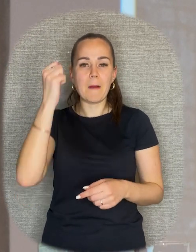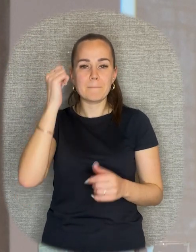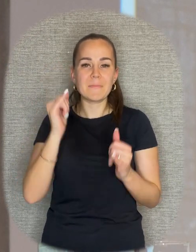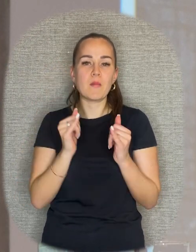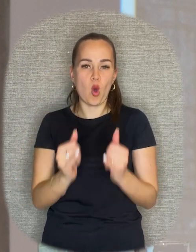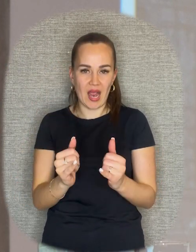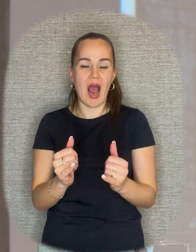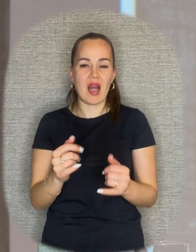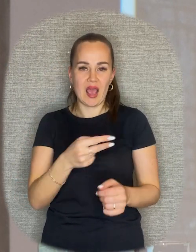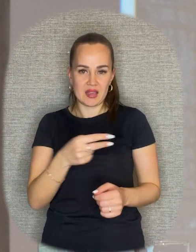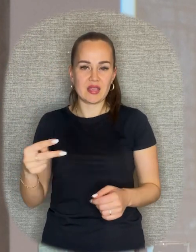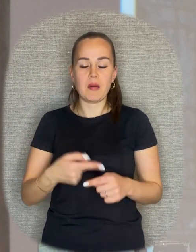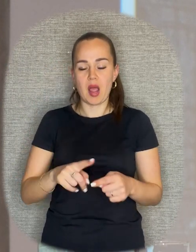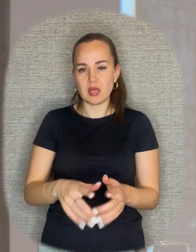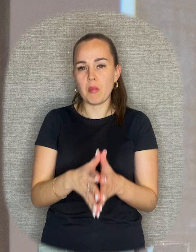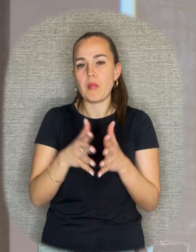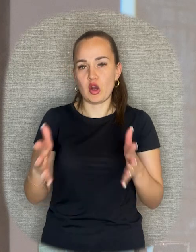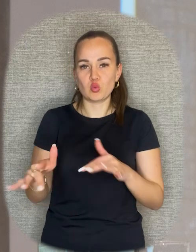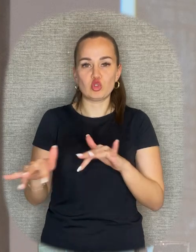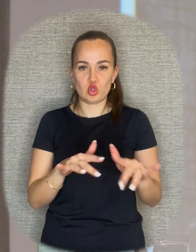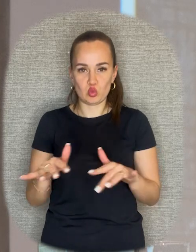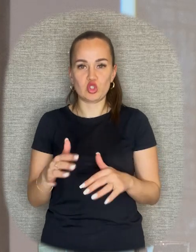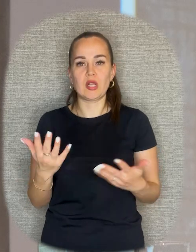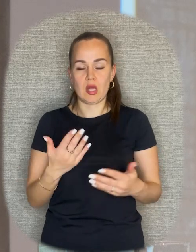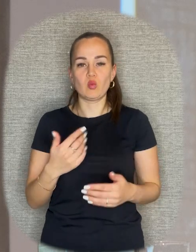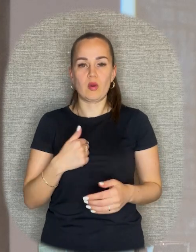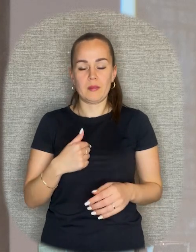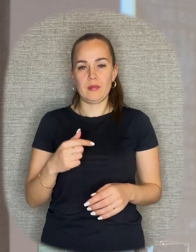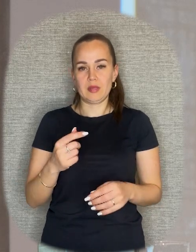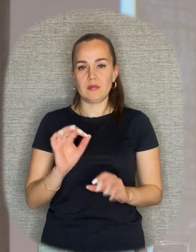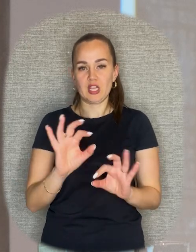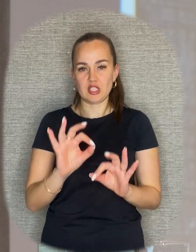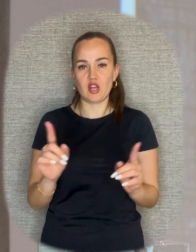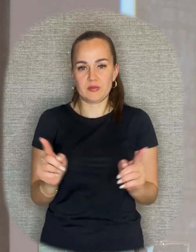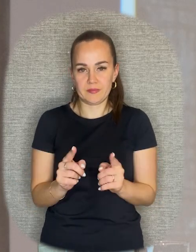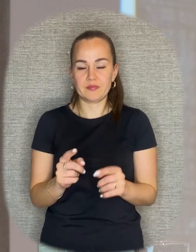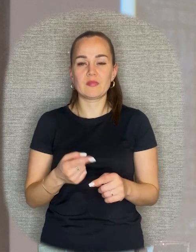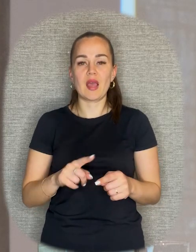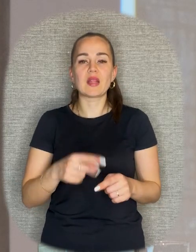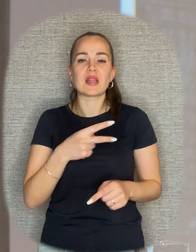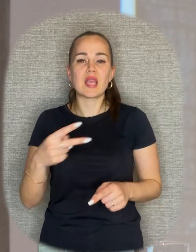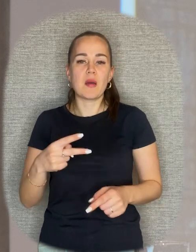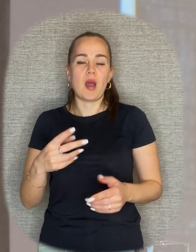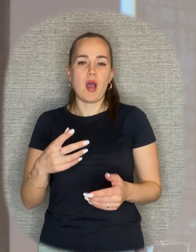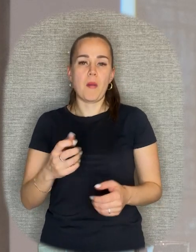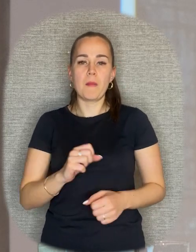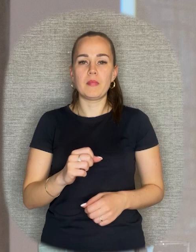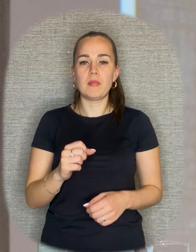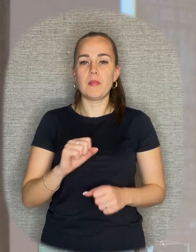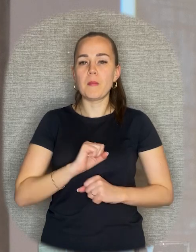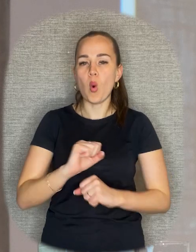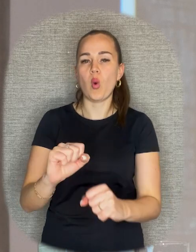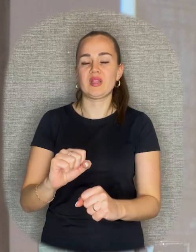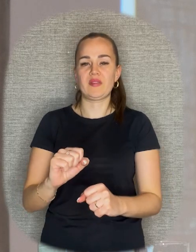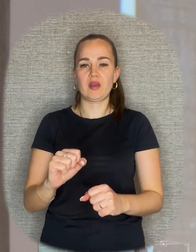в архитектурном конкурсах военного времени конечно занимала мемориальная тема Но это отдельный большой сюжет которого мы